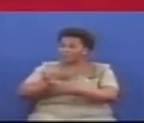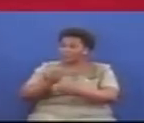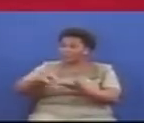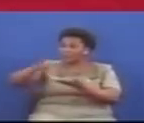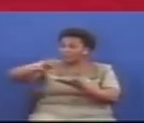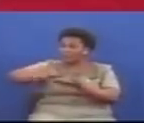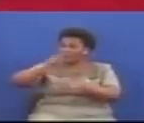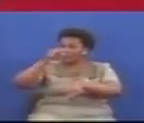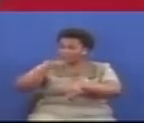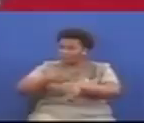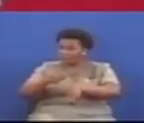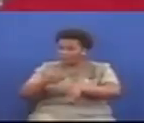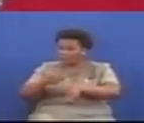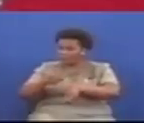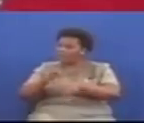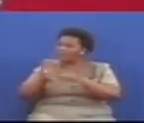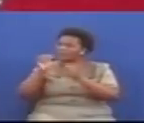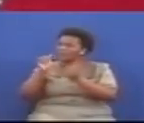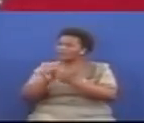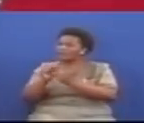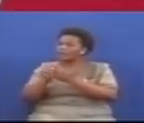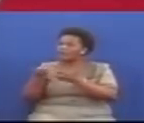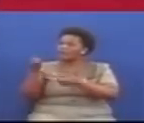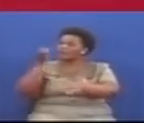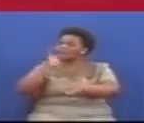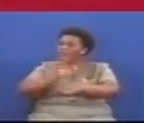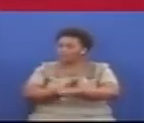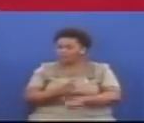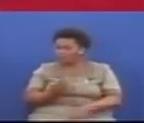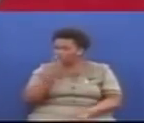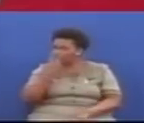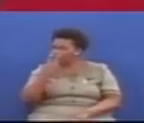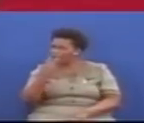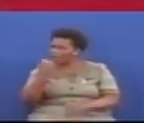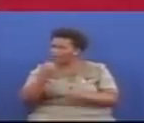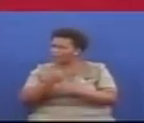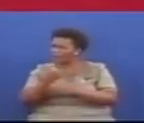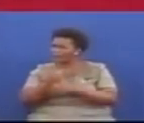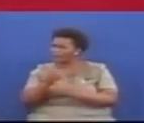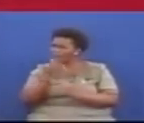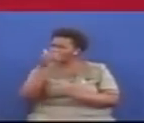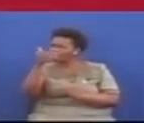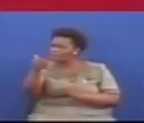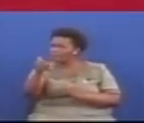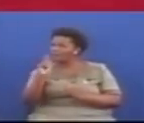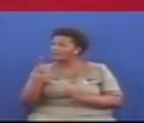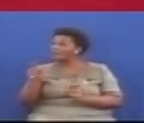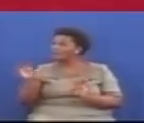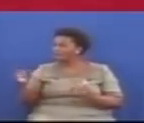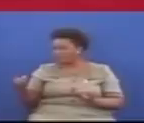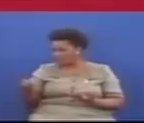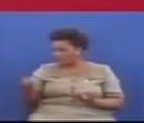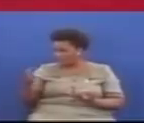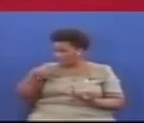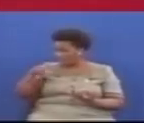nini kazi iliyo mbele ya safari ili kuweza kukamilisha mradi huu. Kwa hiyo ninaamini muda ambao utaongezwa utakuwa ni muda